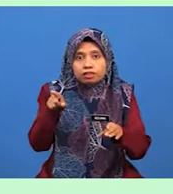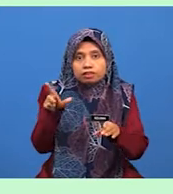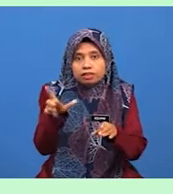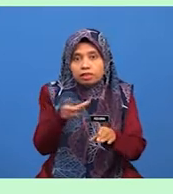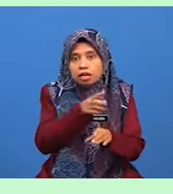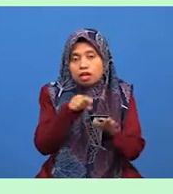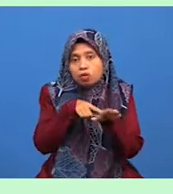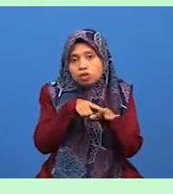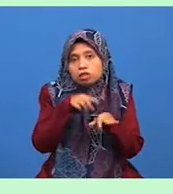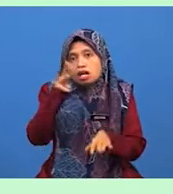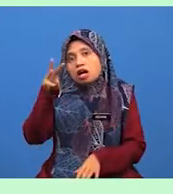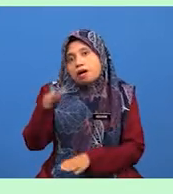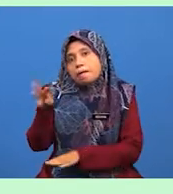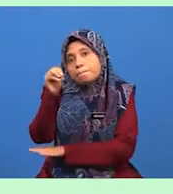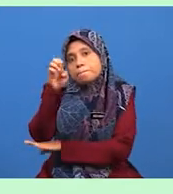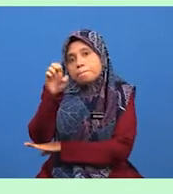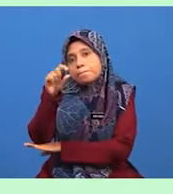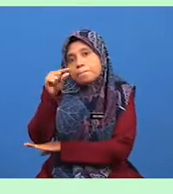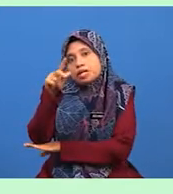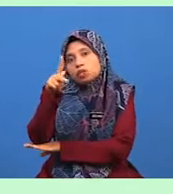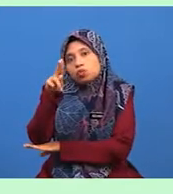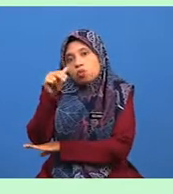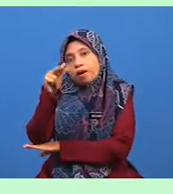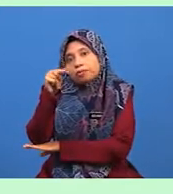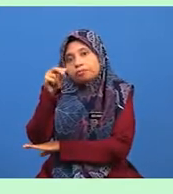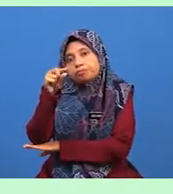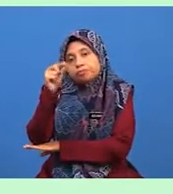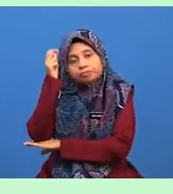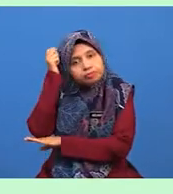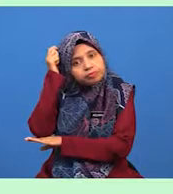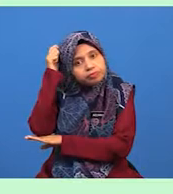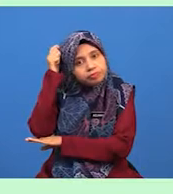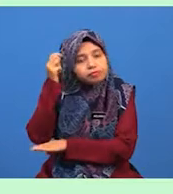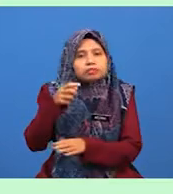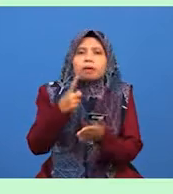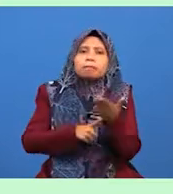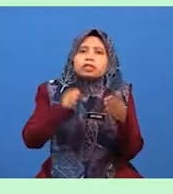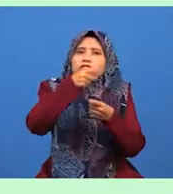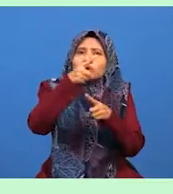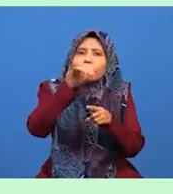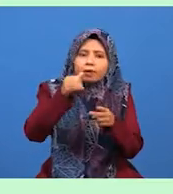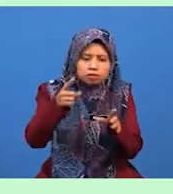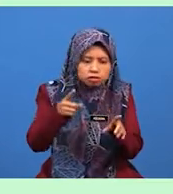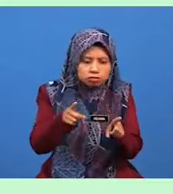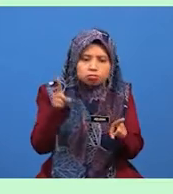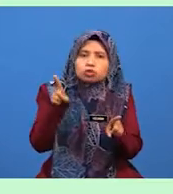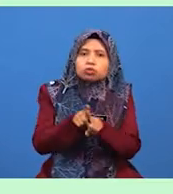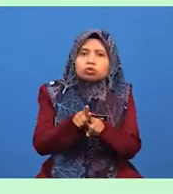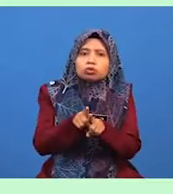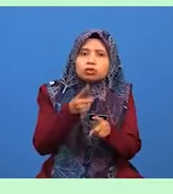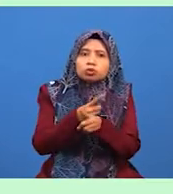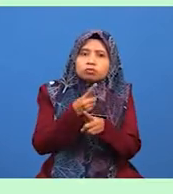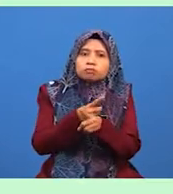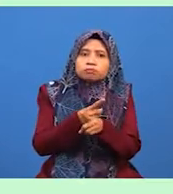mengkuang. Apakah jawapan yang sesuai bagi soalan di atas? A.